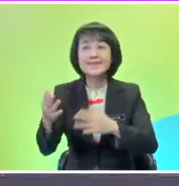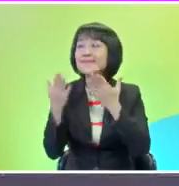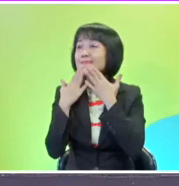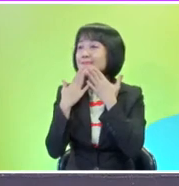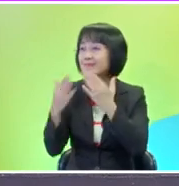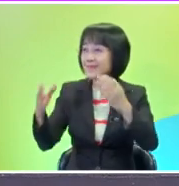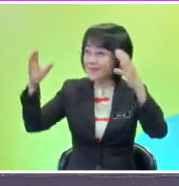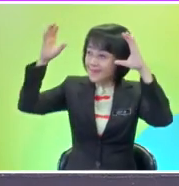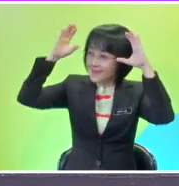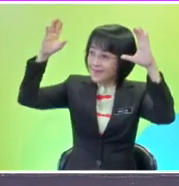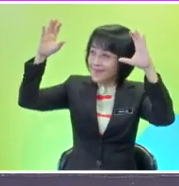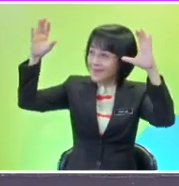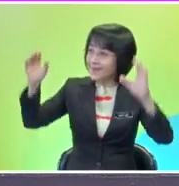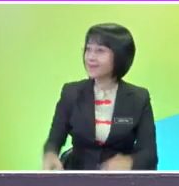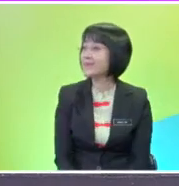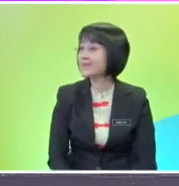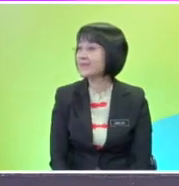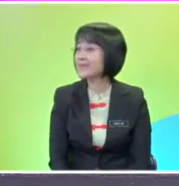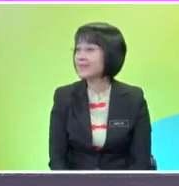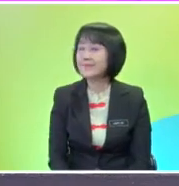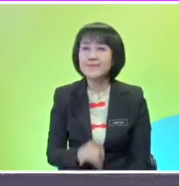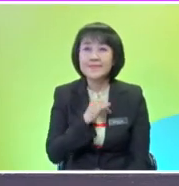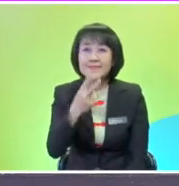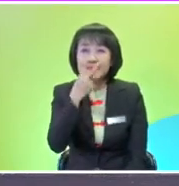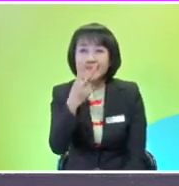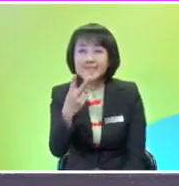Baiklah Cikgu Baik saya berkenan dengan ni